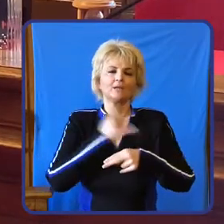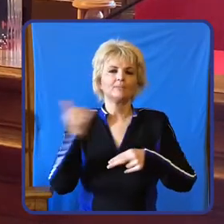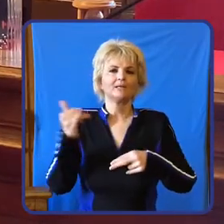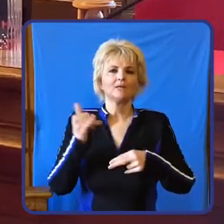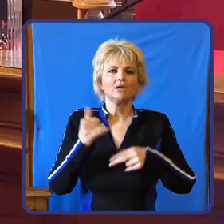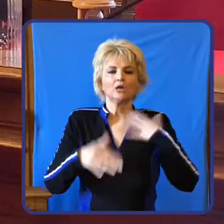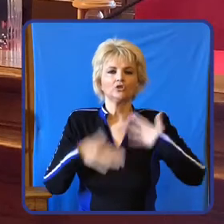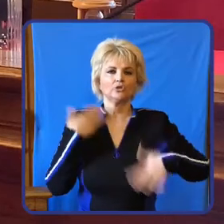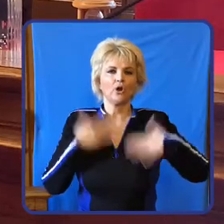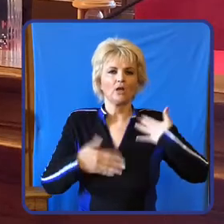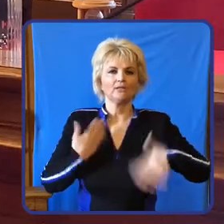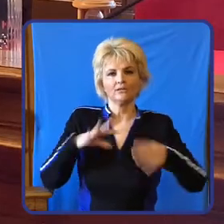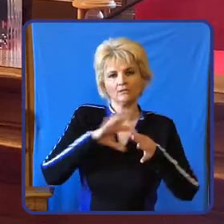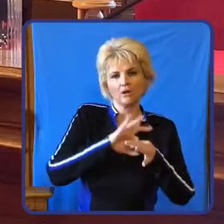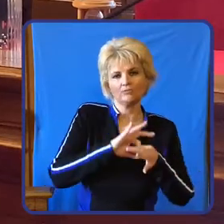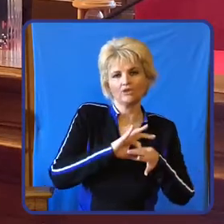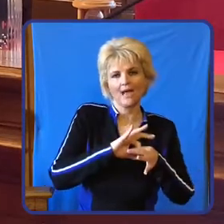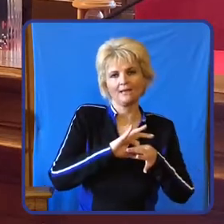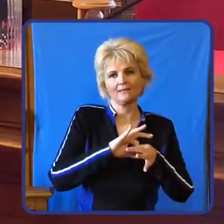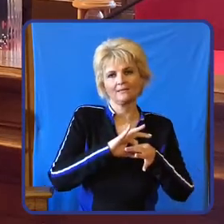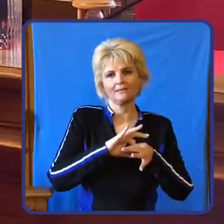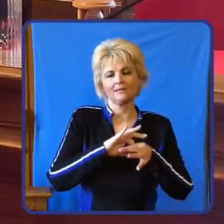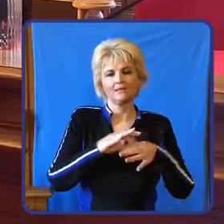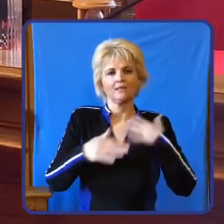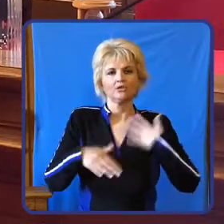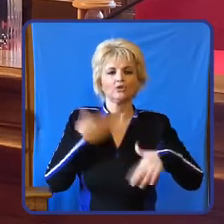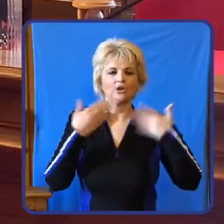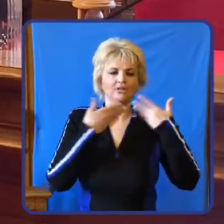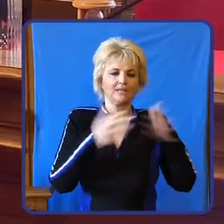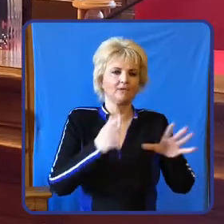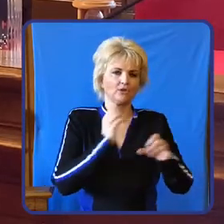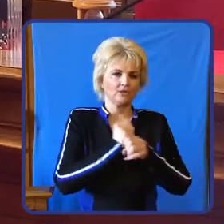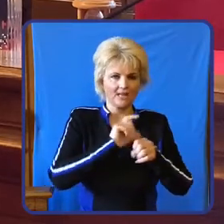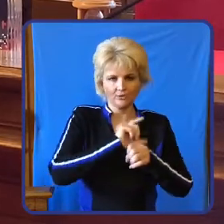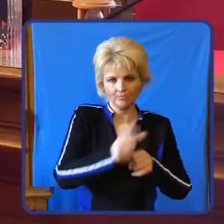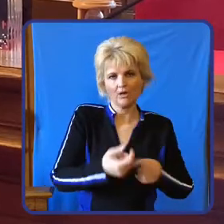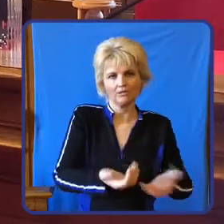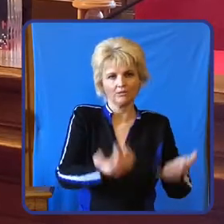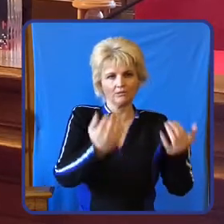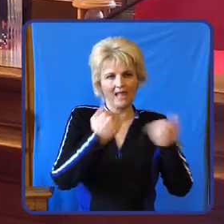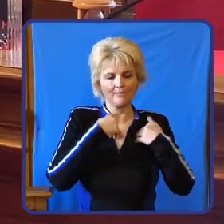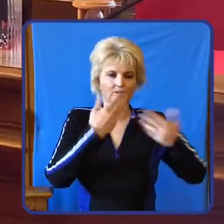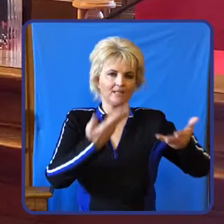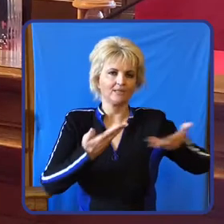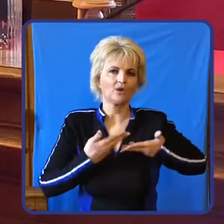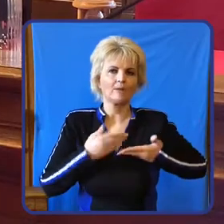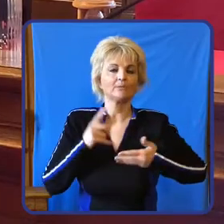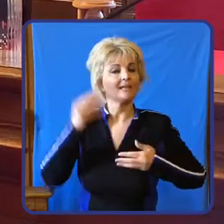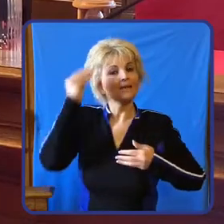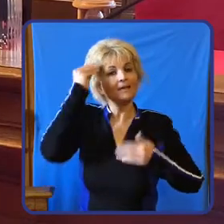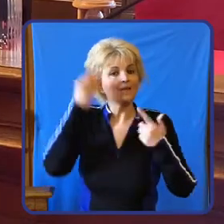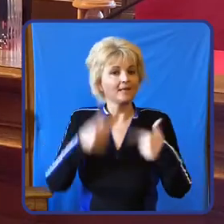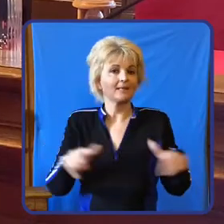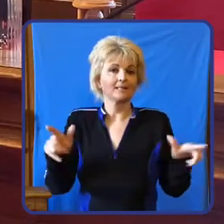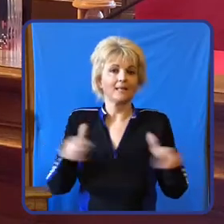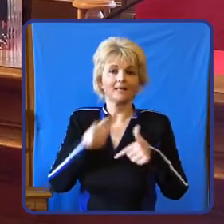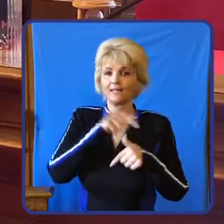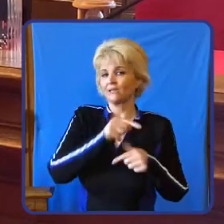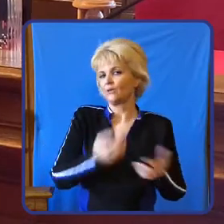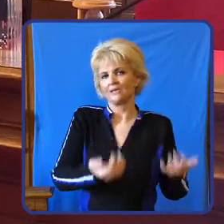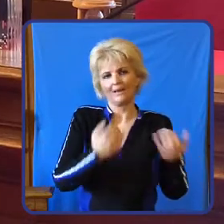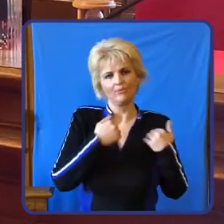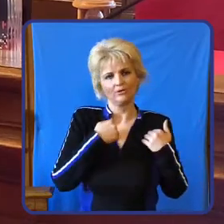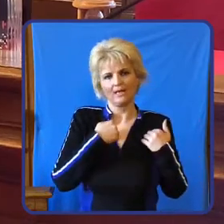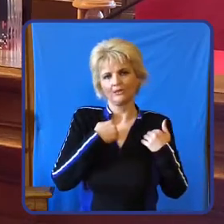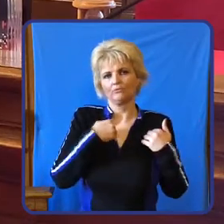strand kapcsán is, hogy külön a strand nyitvatartása érdekében kapunk támogatást, de érthetetlen módon ezek a